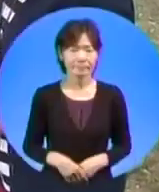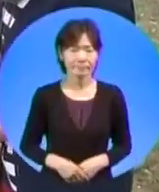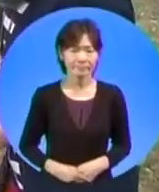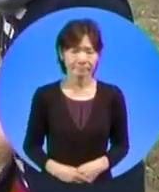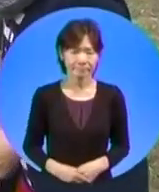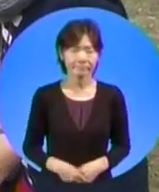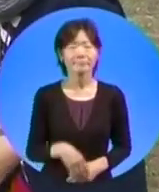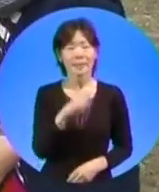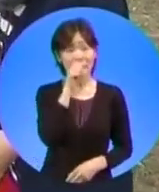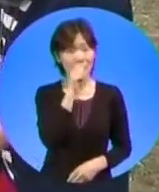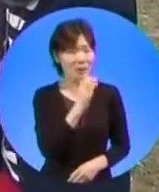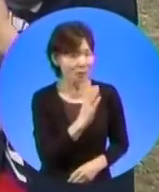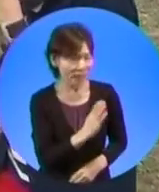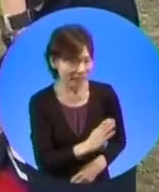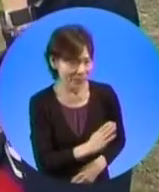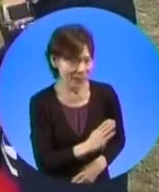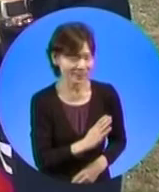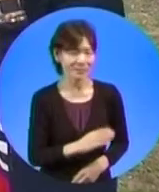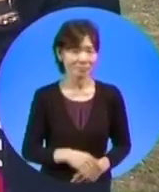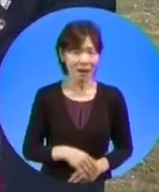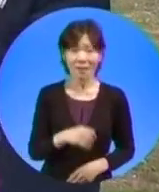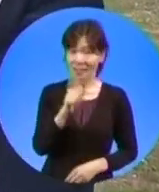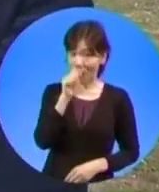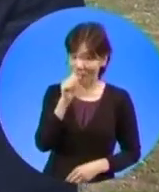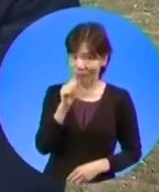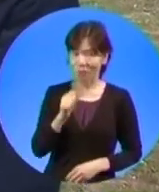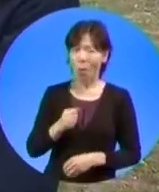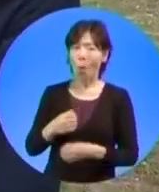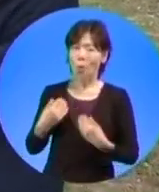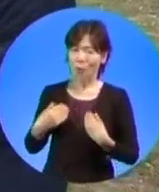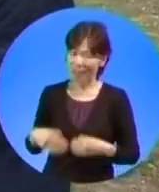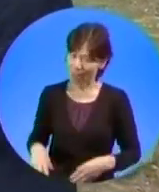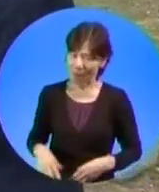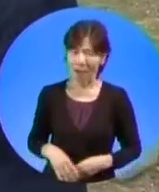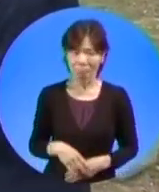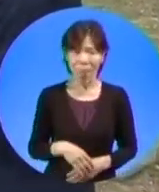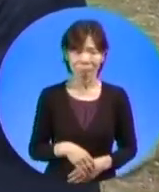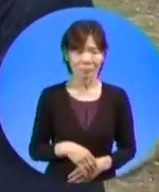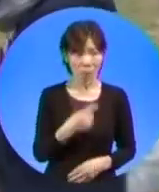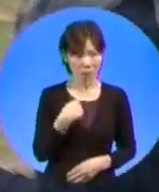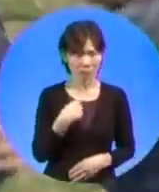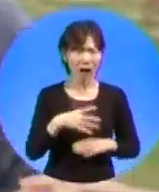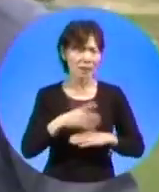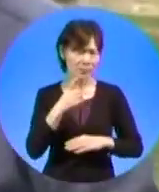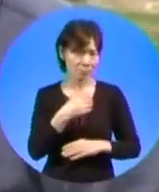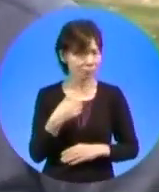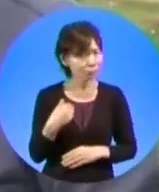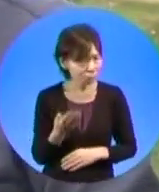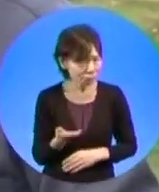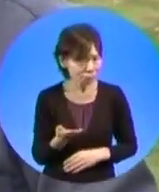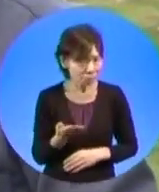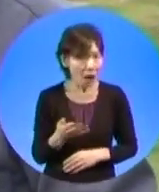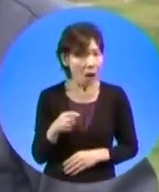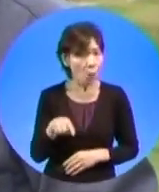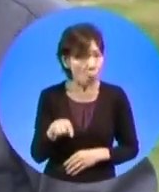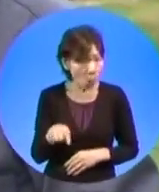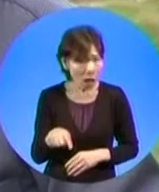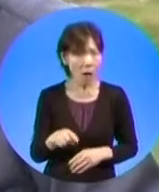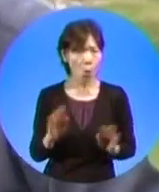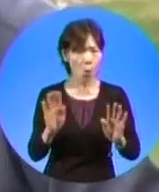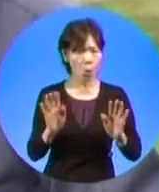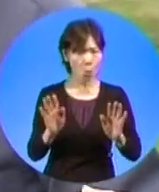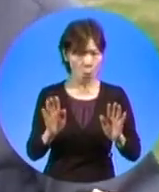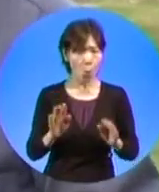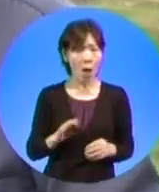よろしくお願いします。 はい、こちらこそよろしく、ご苦労さんです。 私初めてなんですけど、できますかね。 はいはい、あのね、もうこの辺は初めての子供さん